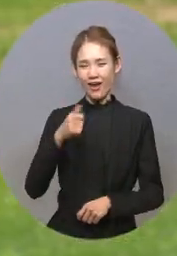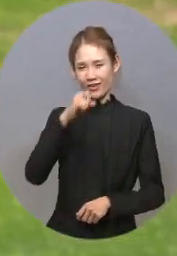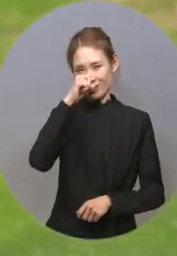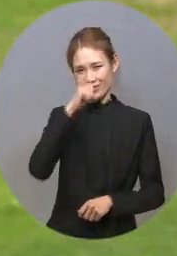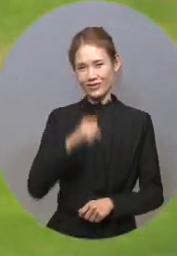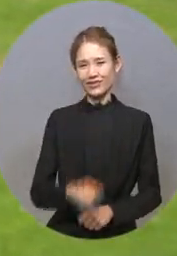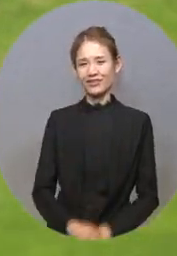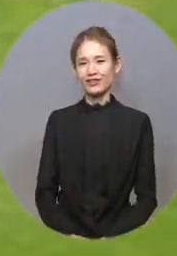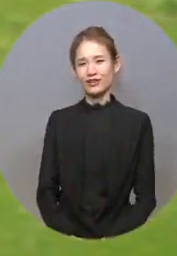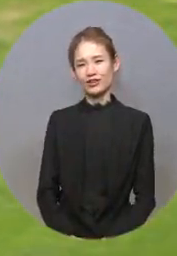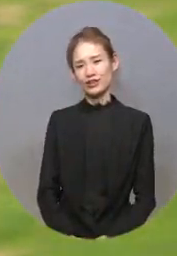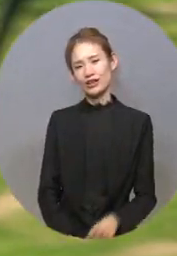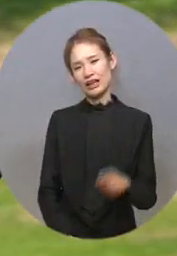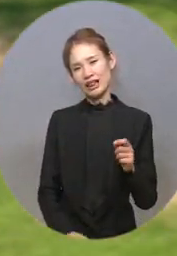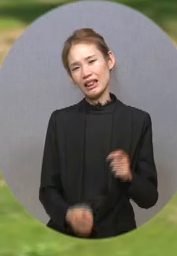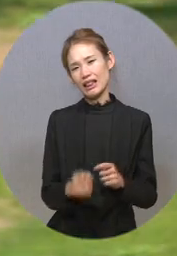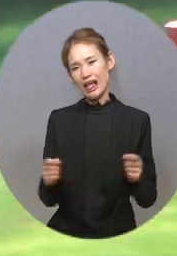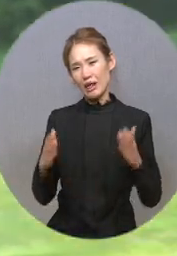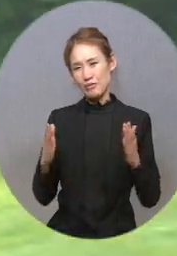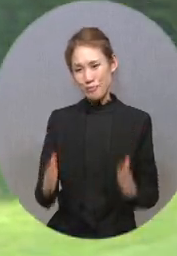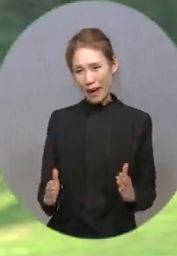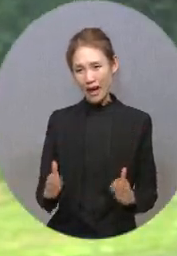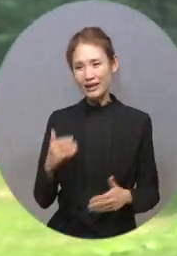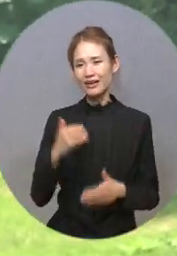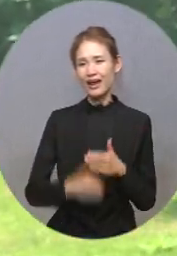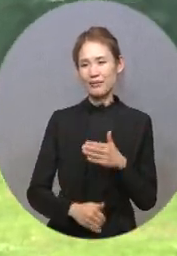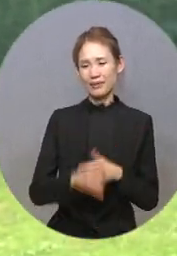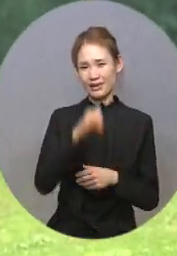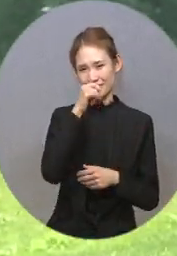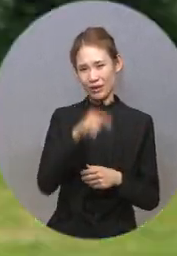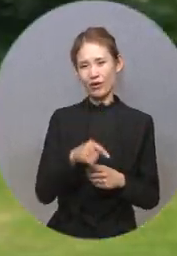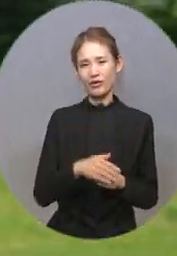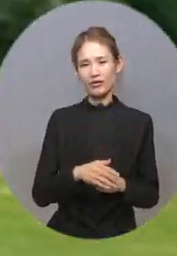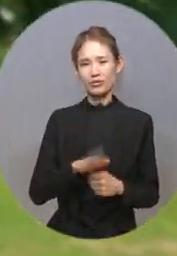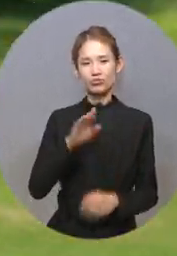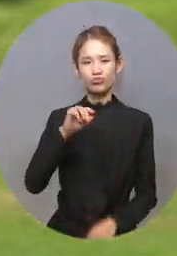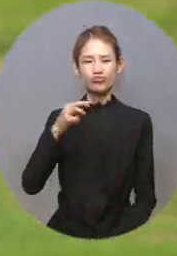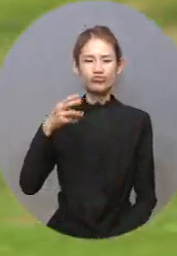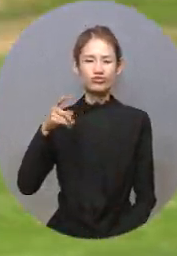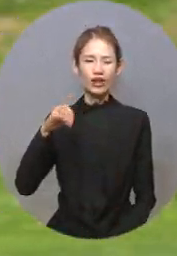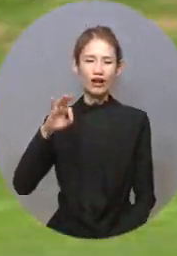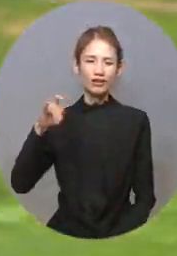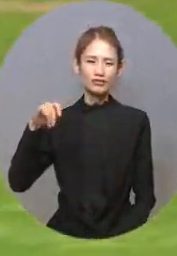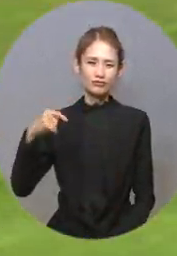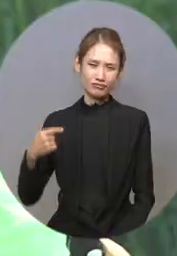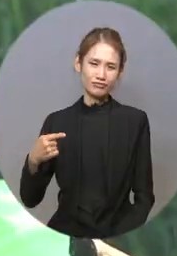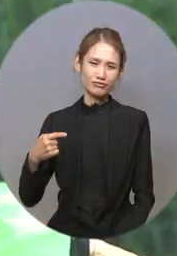아, 꼭 저거리가 났네. 오빠! 어? 브레이크 걸렸다, 브레이크. 아.